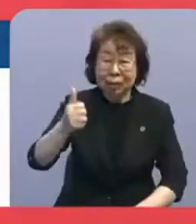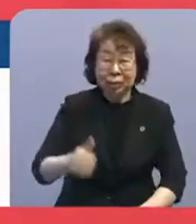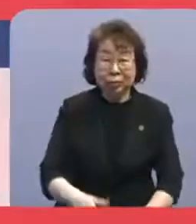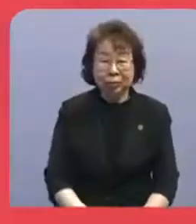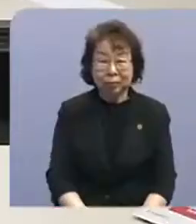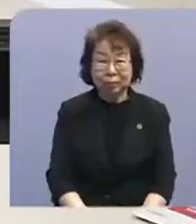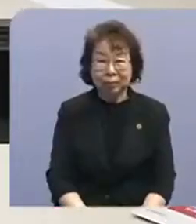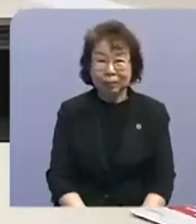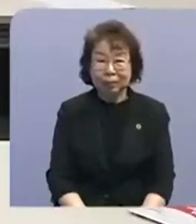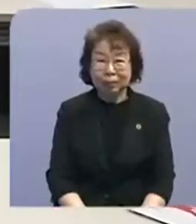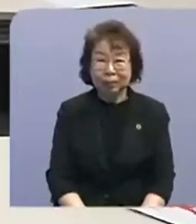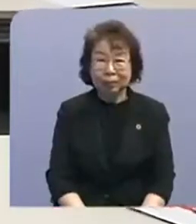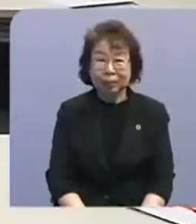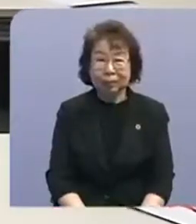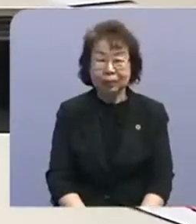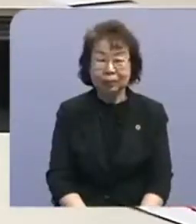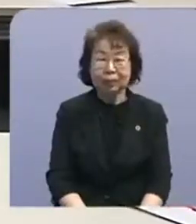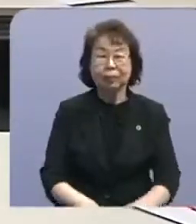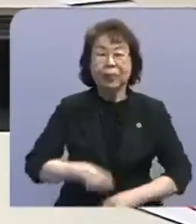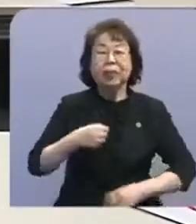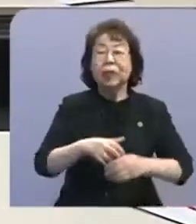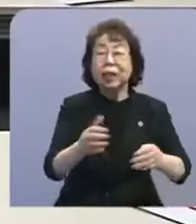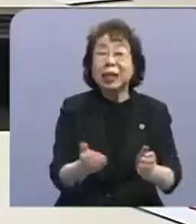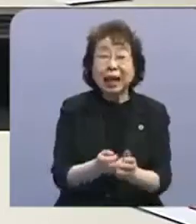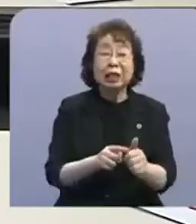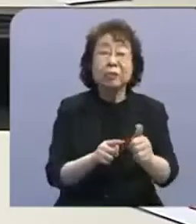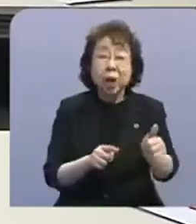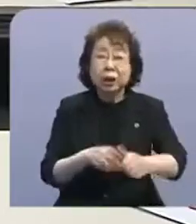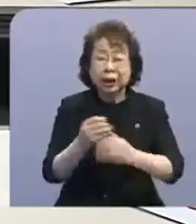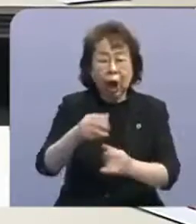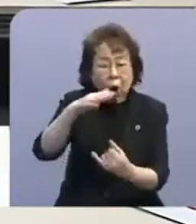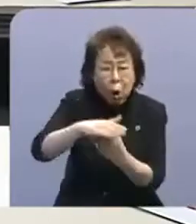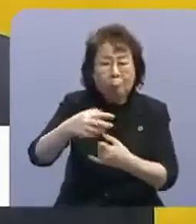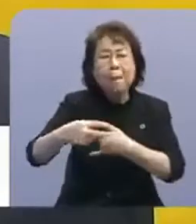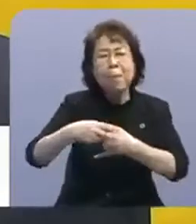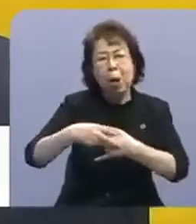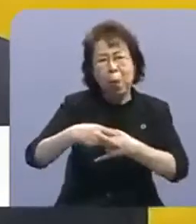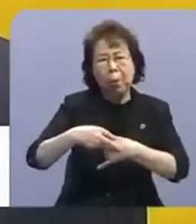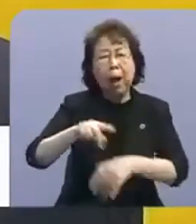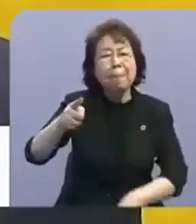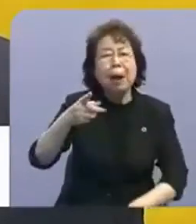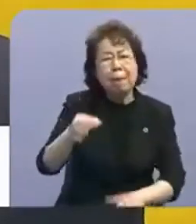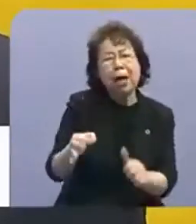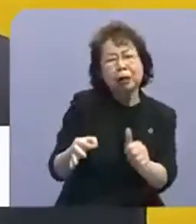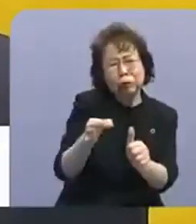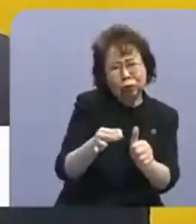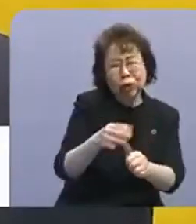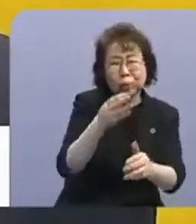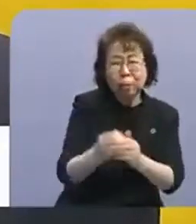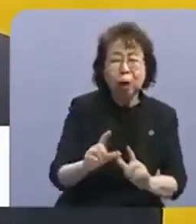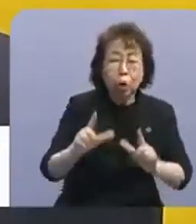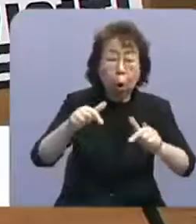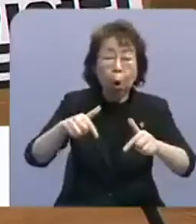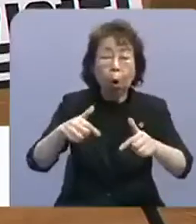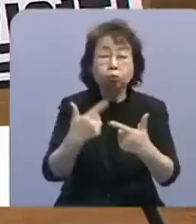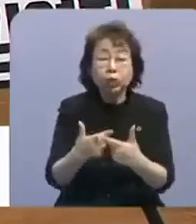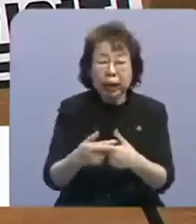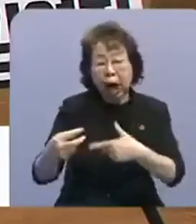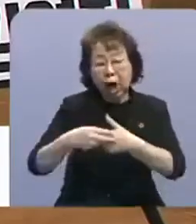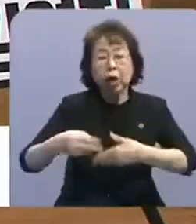생각합니다. 정의당 김영진 후보는 어린이 병원비 100만 원 상한제와 동부산 의료원 설립